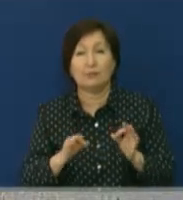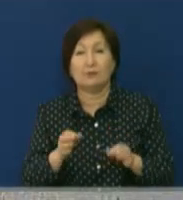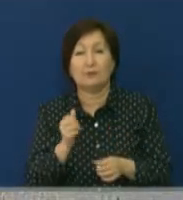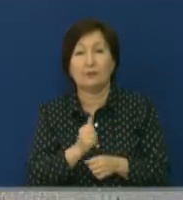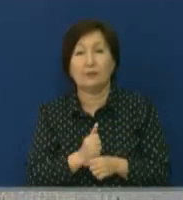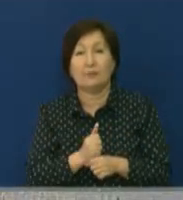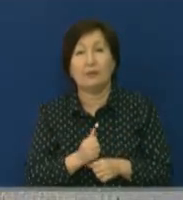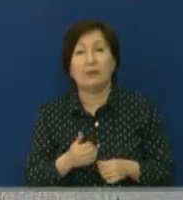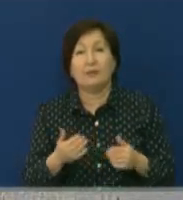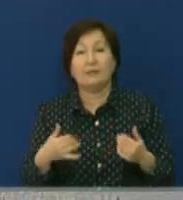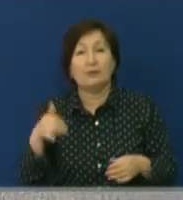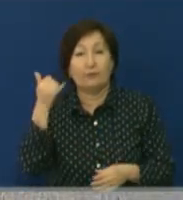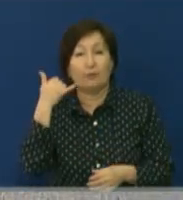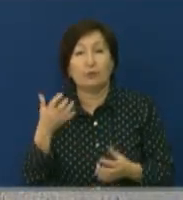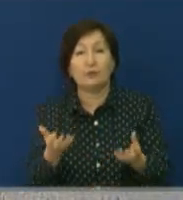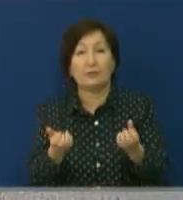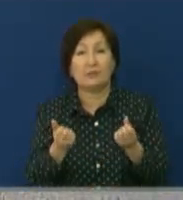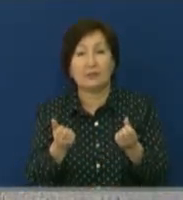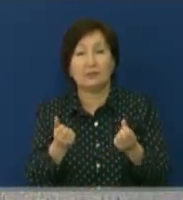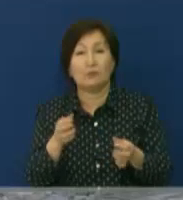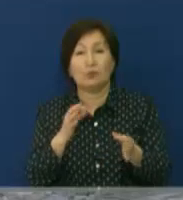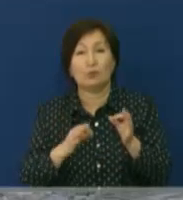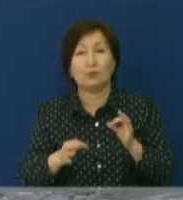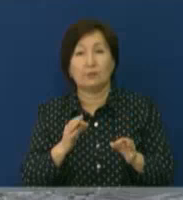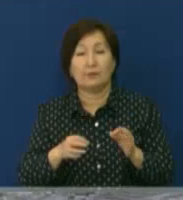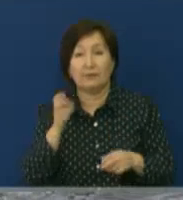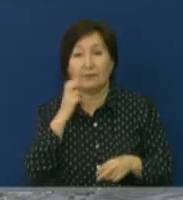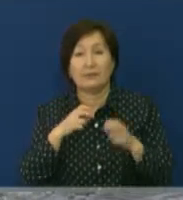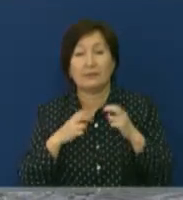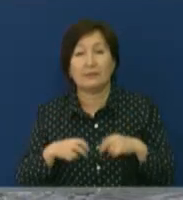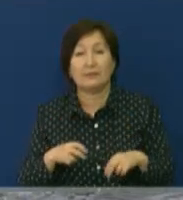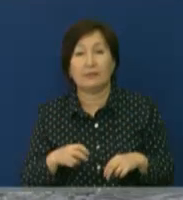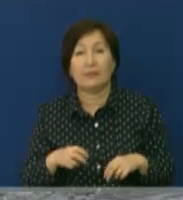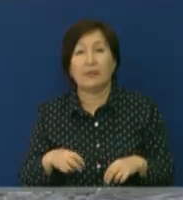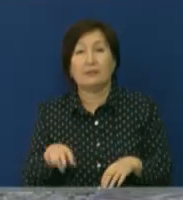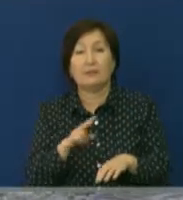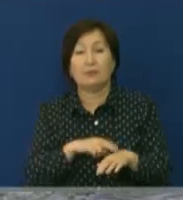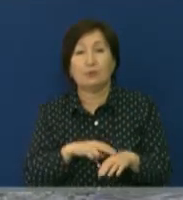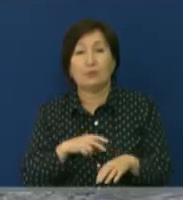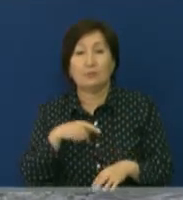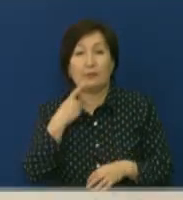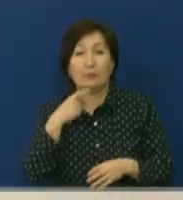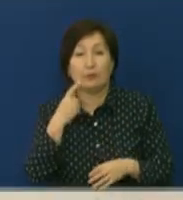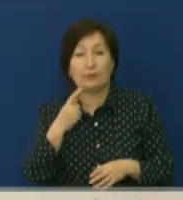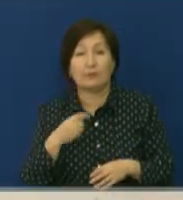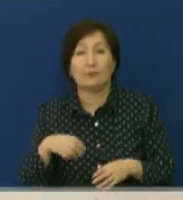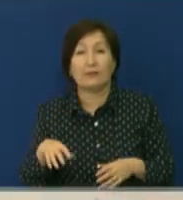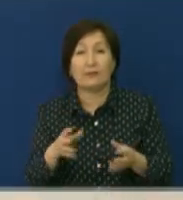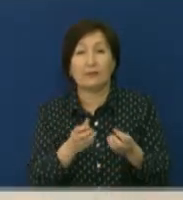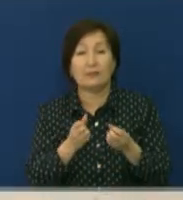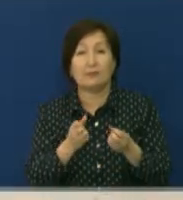изъяты и приобщены материальном досудебного расследования также сотрудниками полиции проведена разъяснительная работа с владельцами